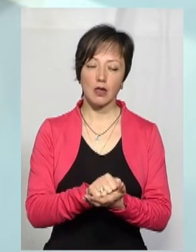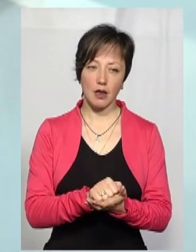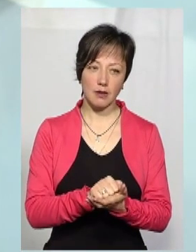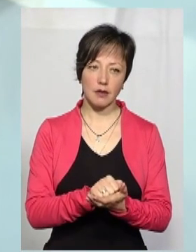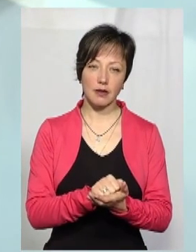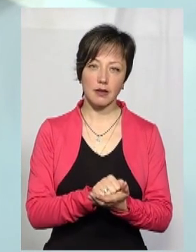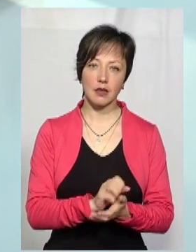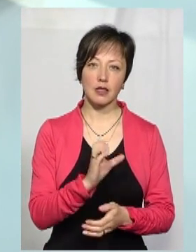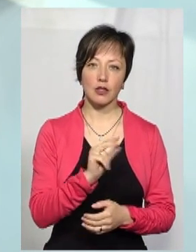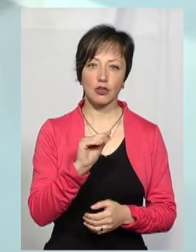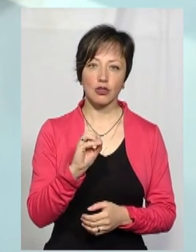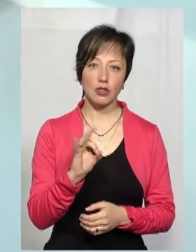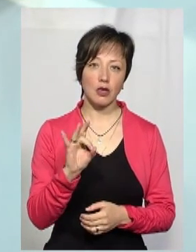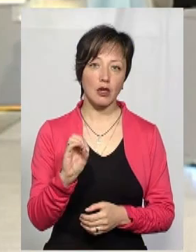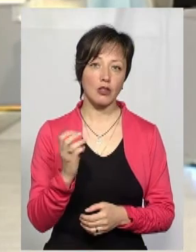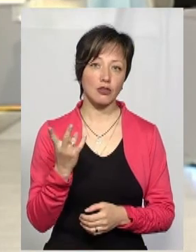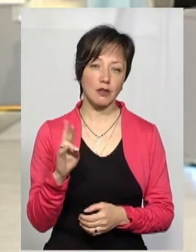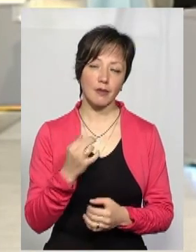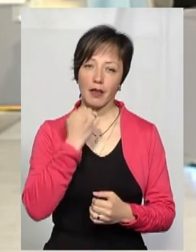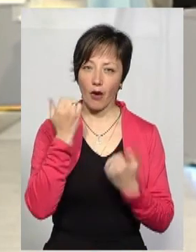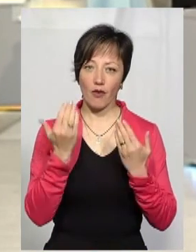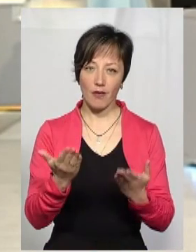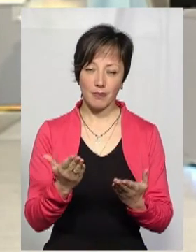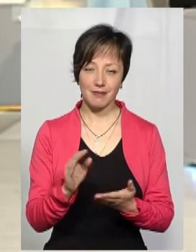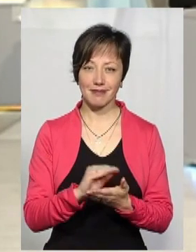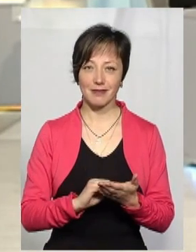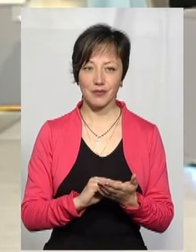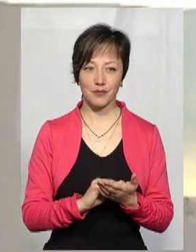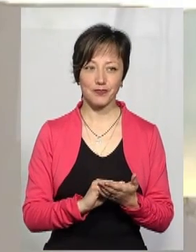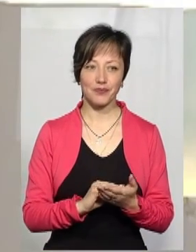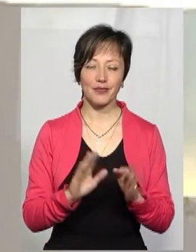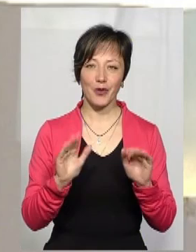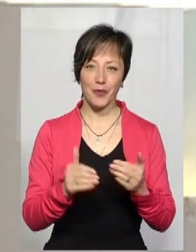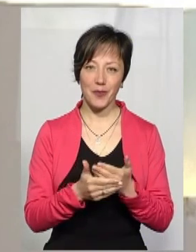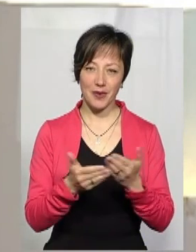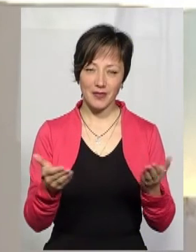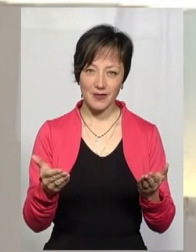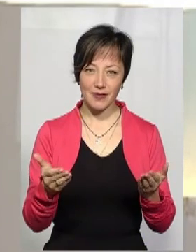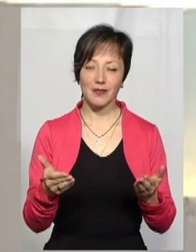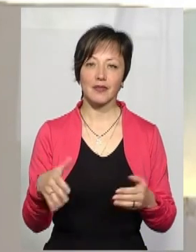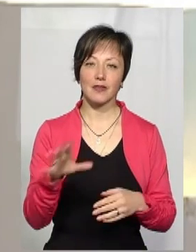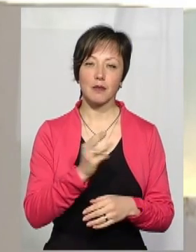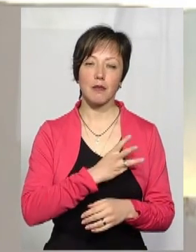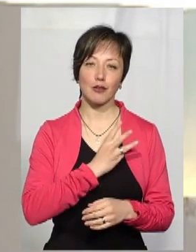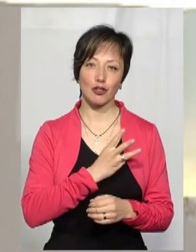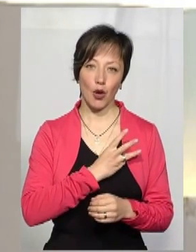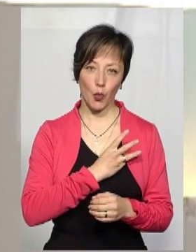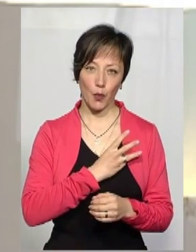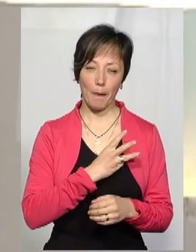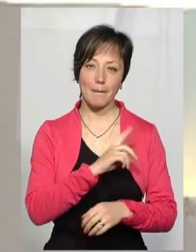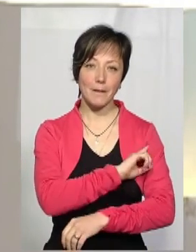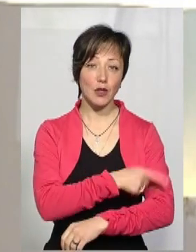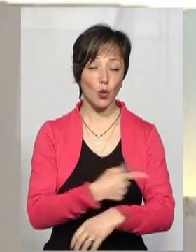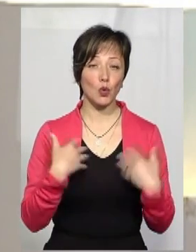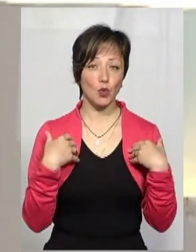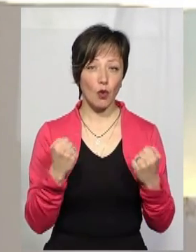зайнятості Сергій Черешня. Дякую вам ще раз. А вам усім бажаю